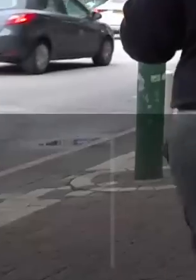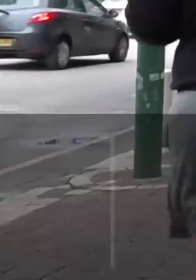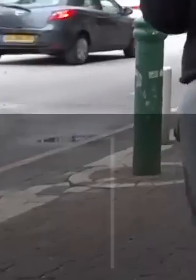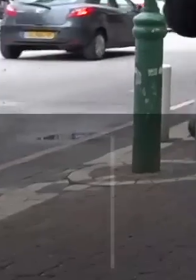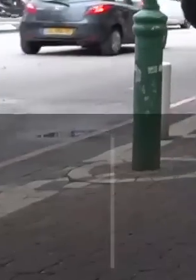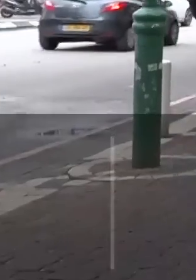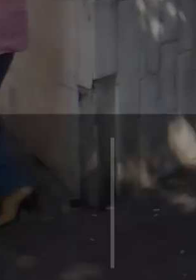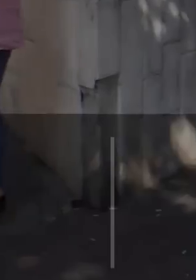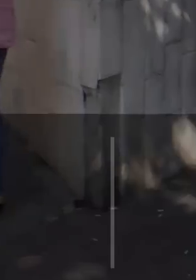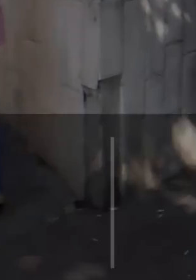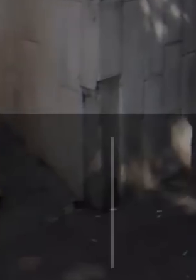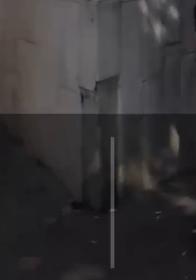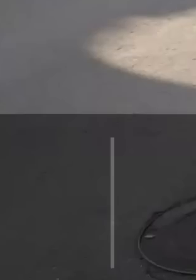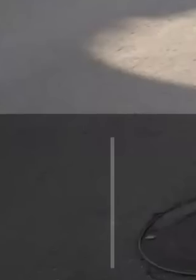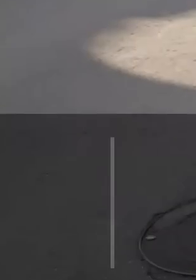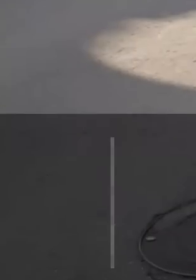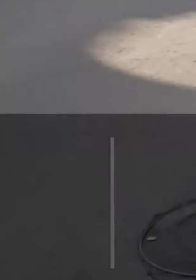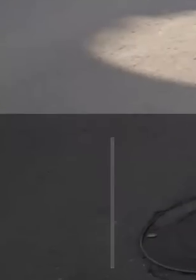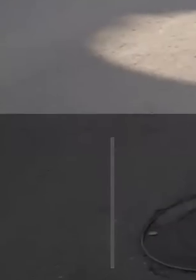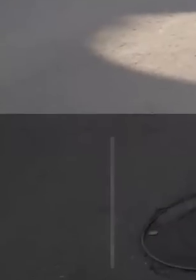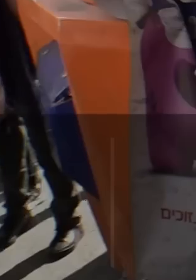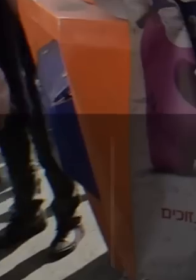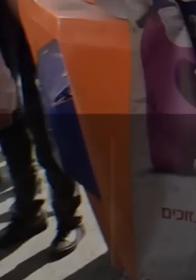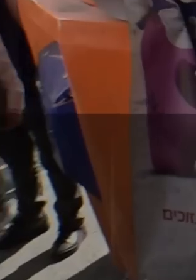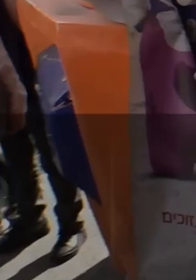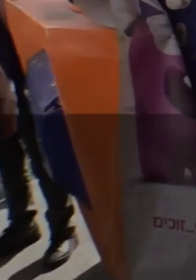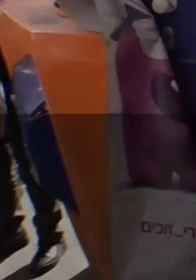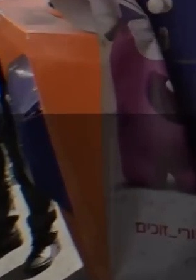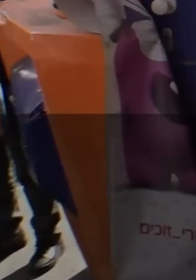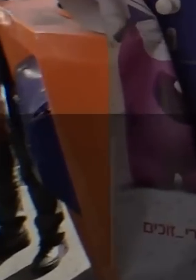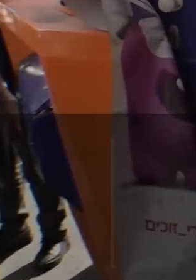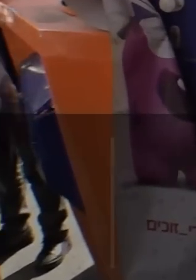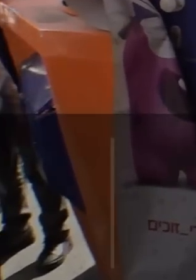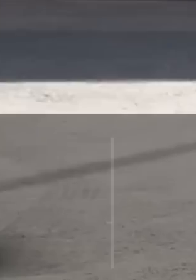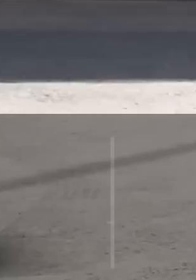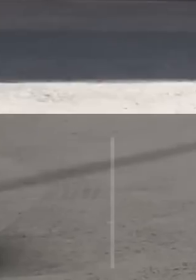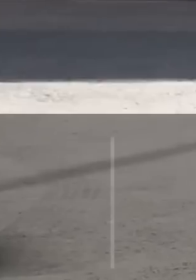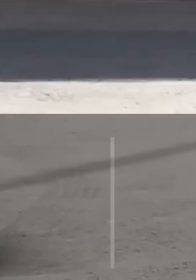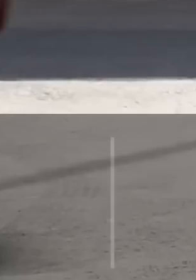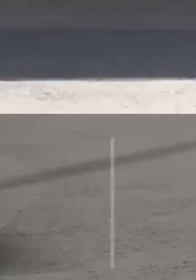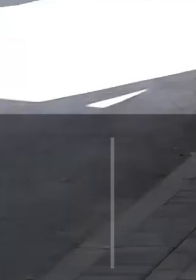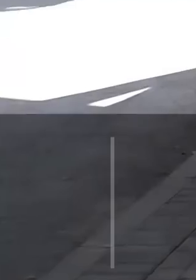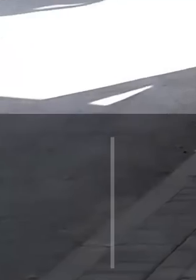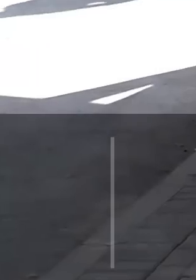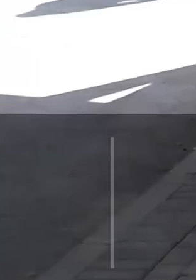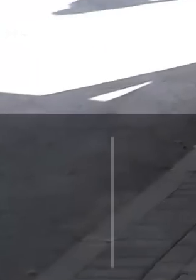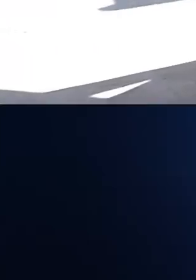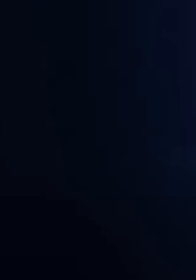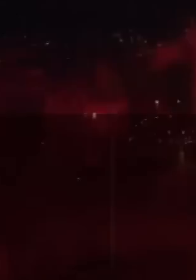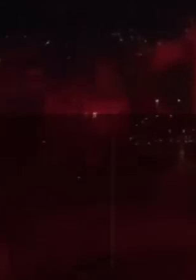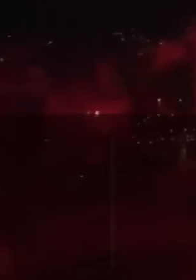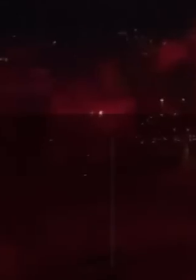גליק, ההשתלטות של מפעל הפיס על המדרכות בערי ישראל. זה עומד 40-30 שנה, מקום לפיפי, תראי ריח,